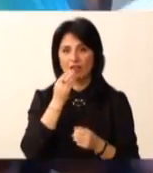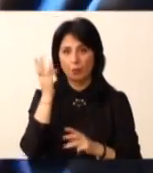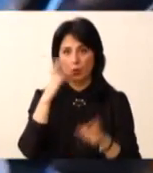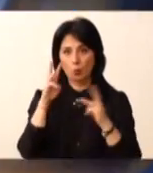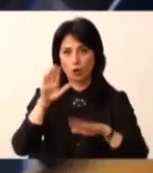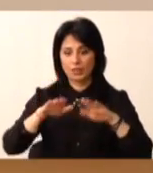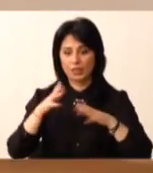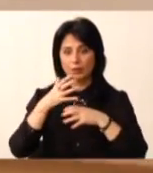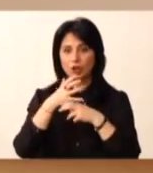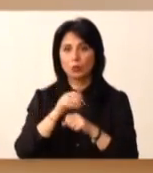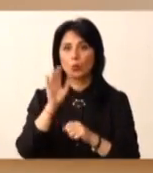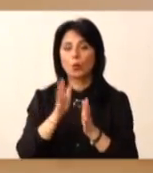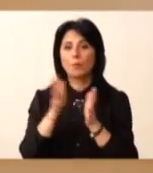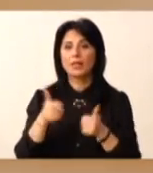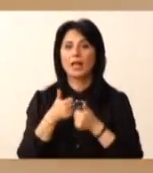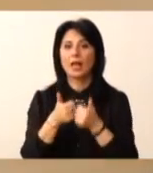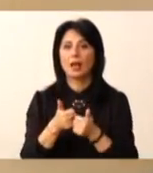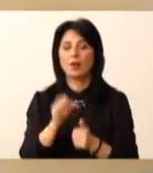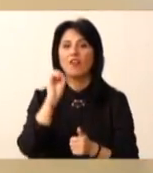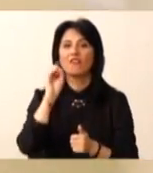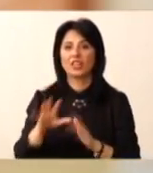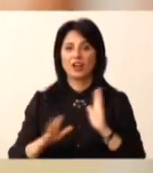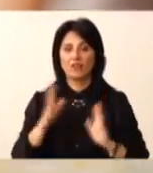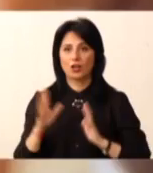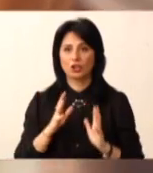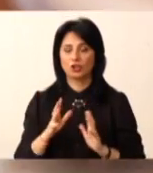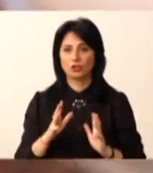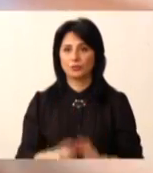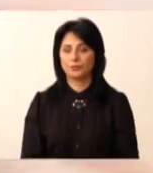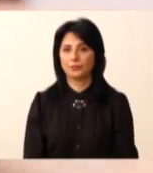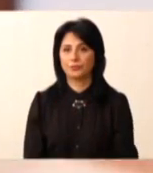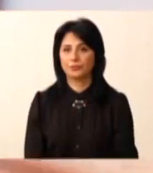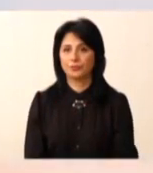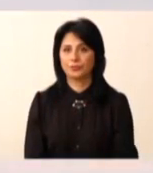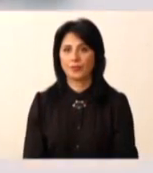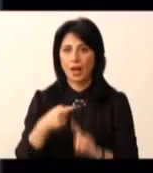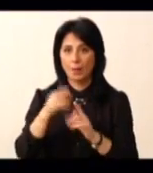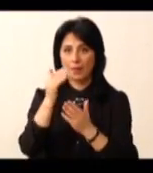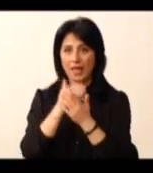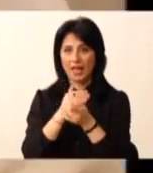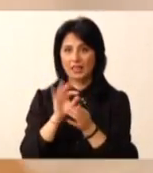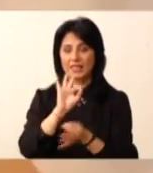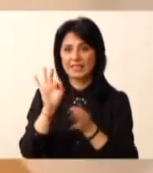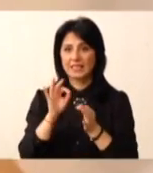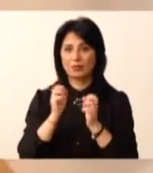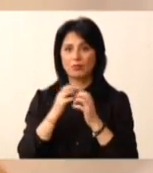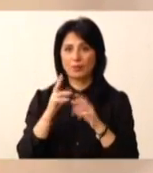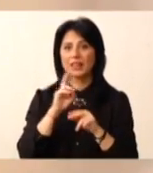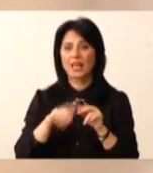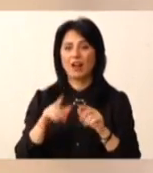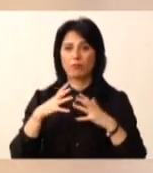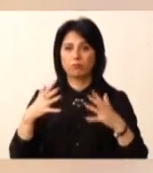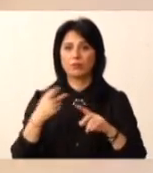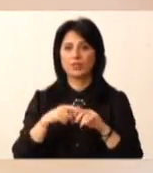მოდელი წონაში კლებისას უფრო მეტად ეხმარება, ვიდრე ვარჯიში. ამ ეტაპამდე ზედმეტი წონის დაკარგვის